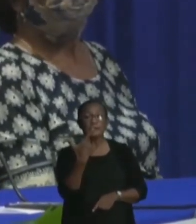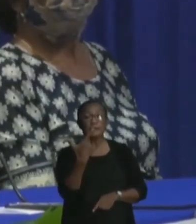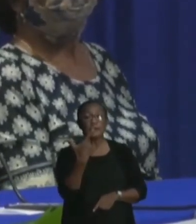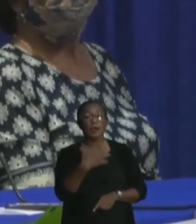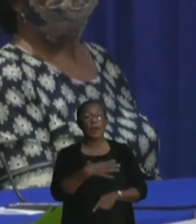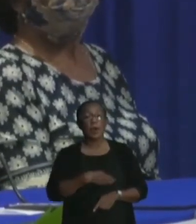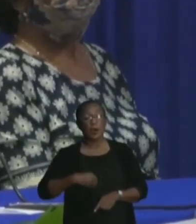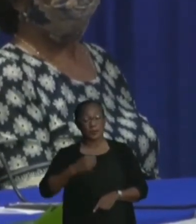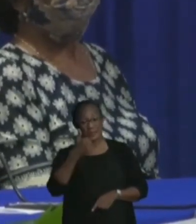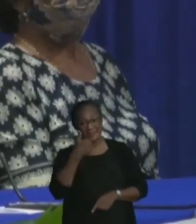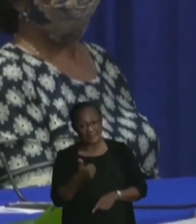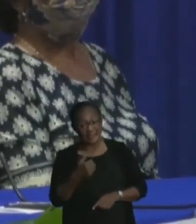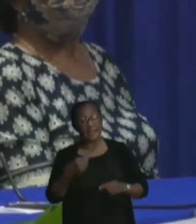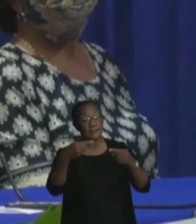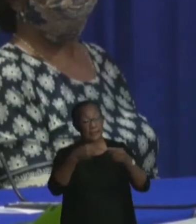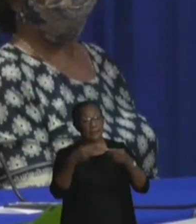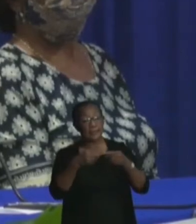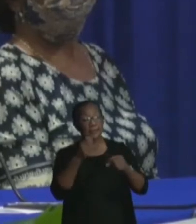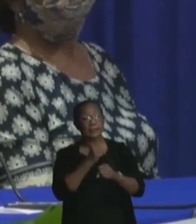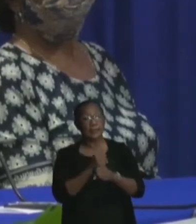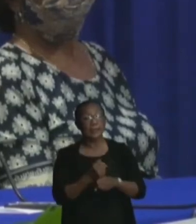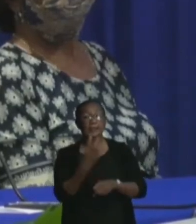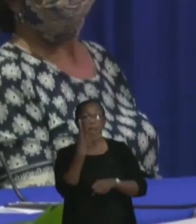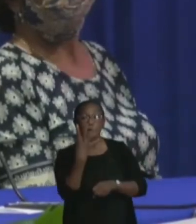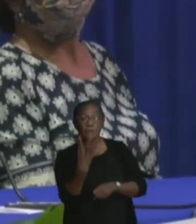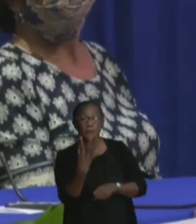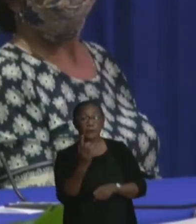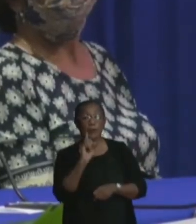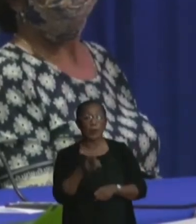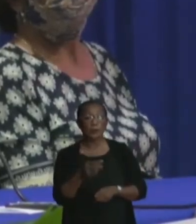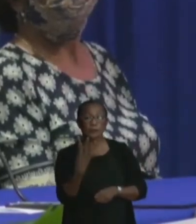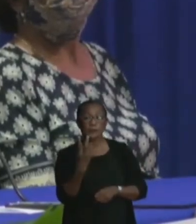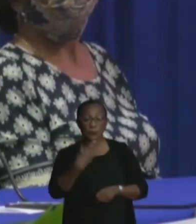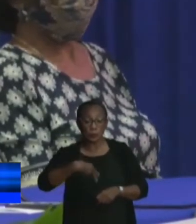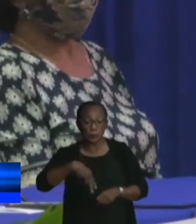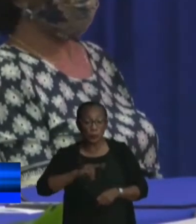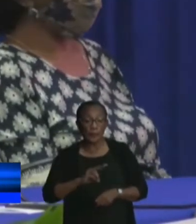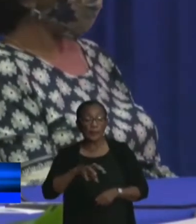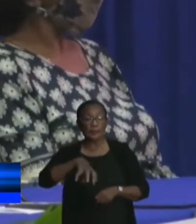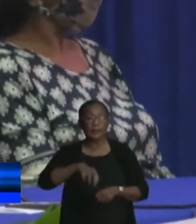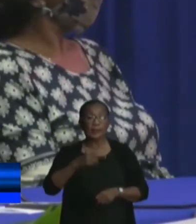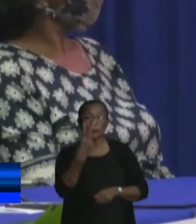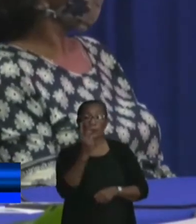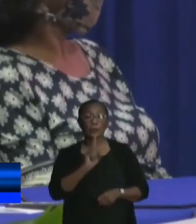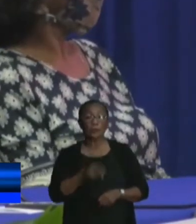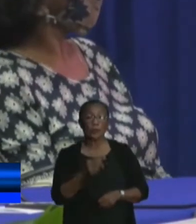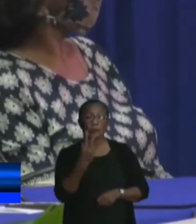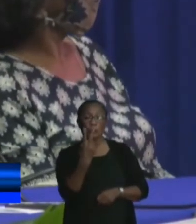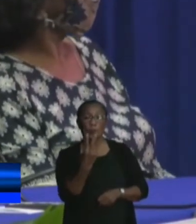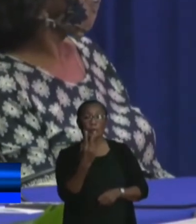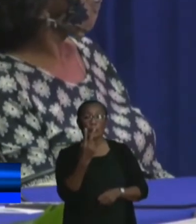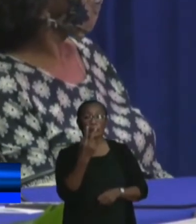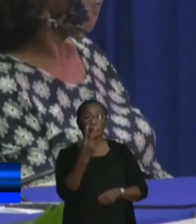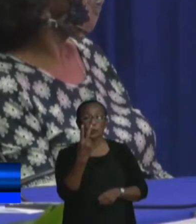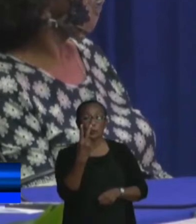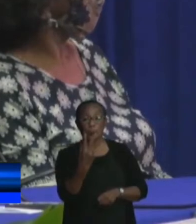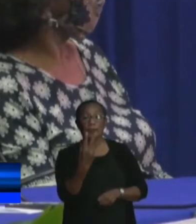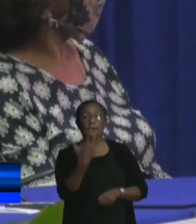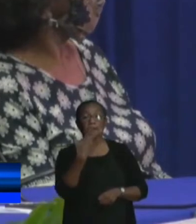6.706 zijn gedaan, waarvan 4.424 in Centraal Lab en 2.282 in het